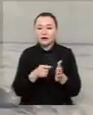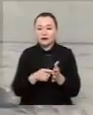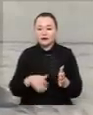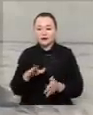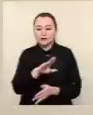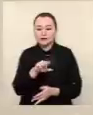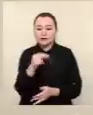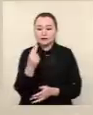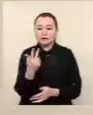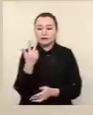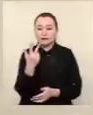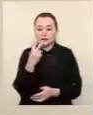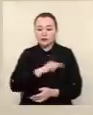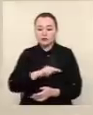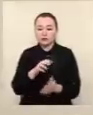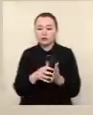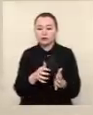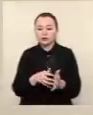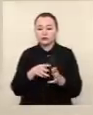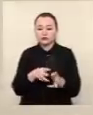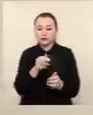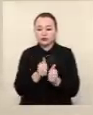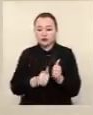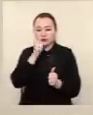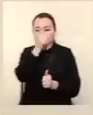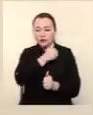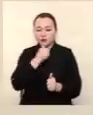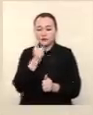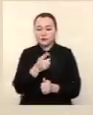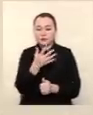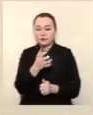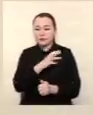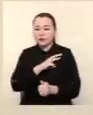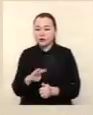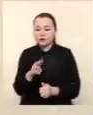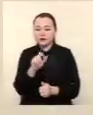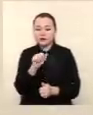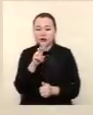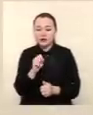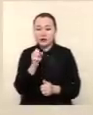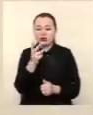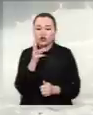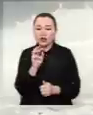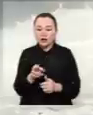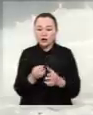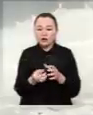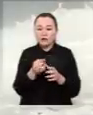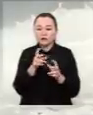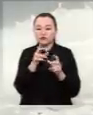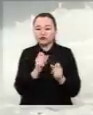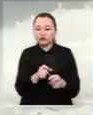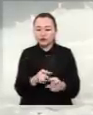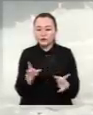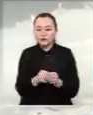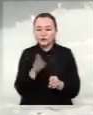Карагандинская ТЭЦ-3 работает на угле. Ежегодно образуется 1,5 миллиона тонн золошлаковых отходов. Их вместе с